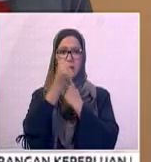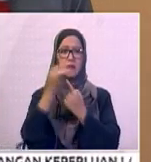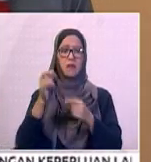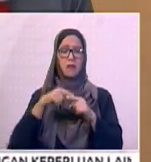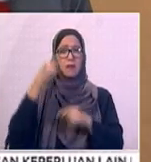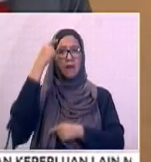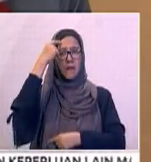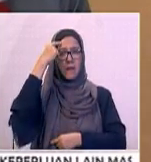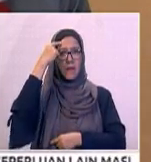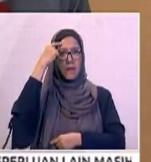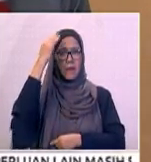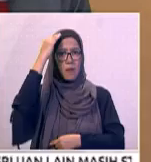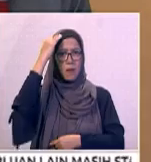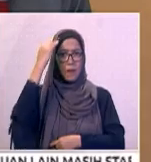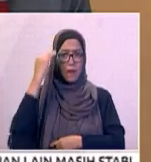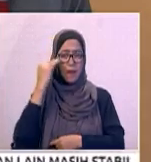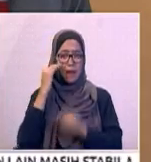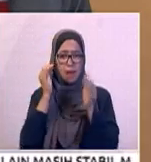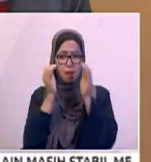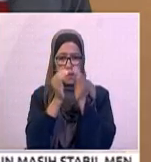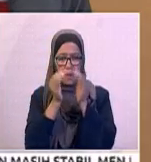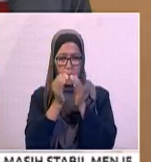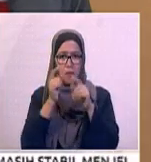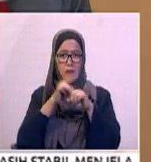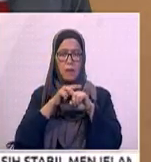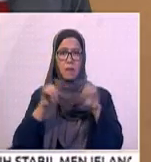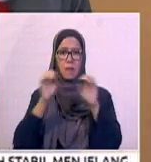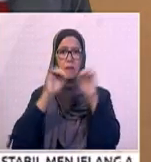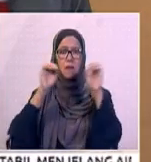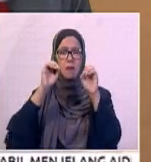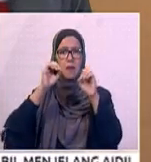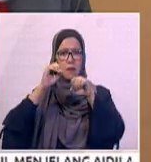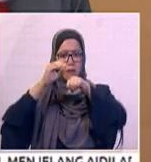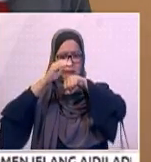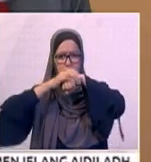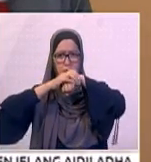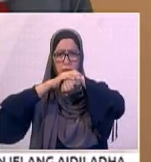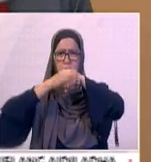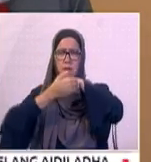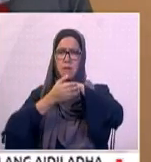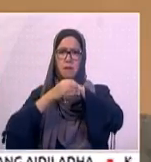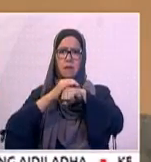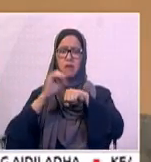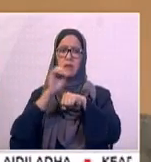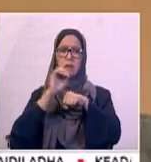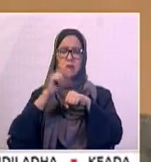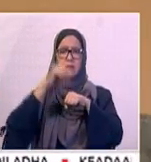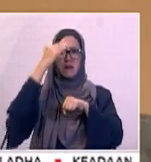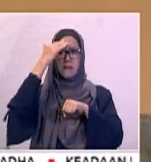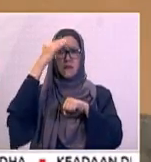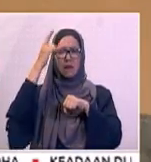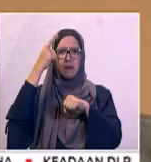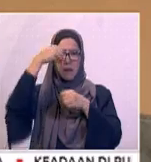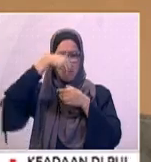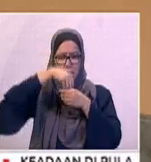je, mungkin tak ada tempurung tu, mungkin benda ni belah dalam, tapi tak sangka pula dia dekat belah luar.